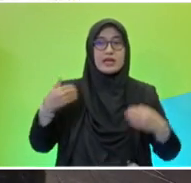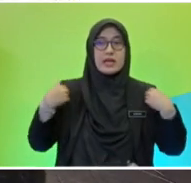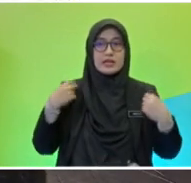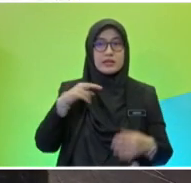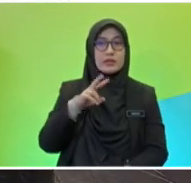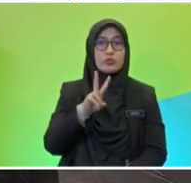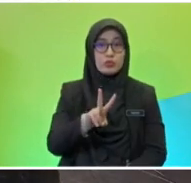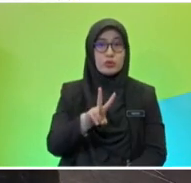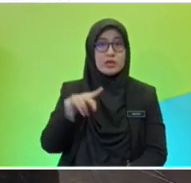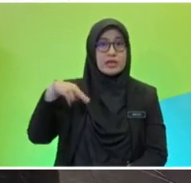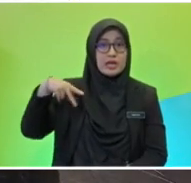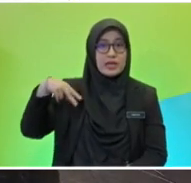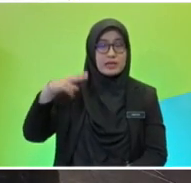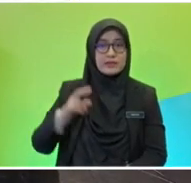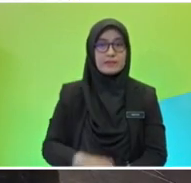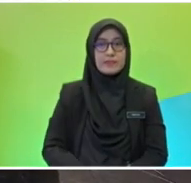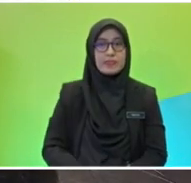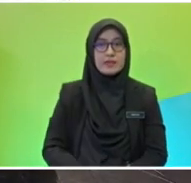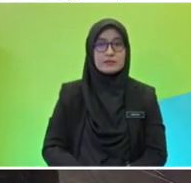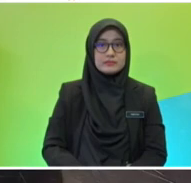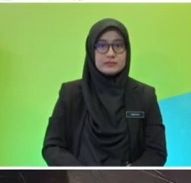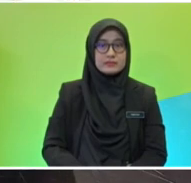dia? Sebut. Ayam.